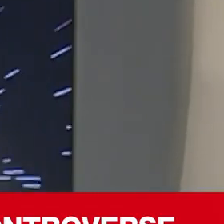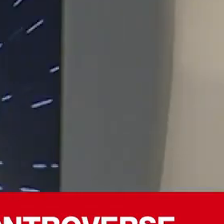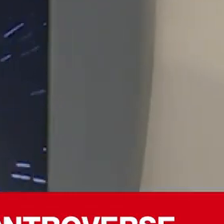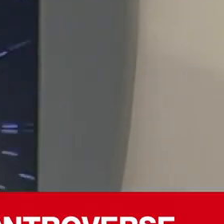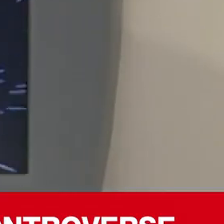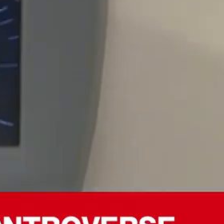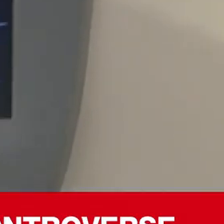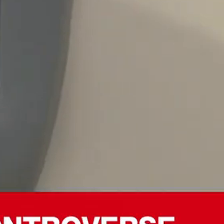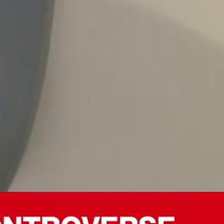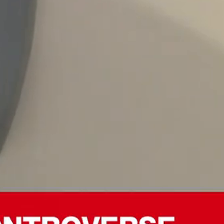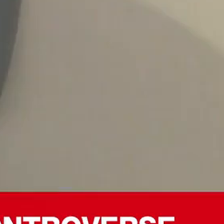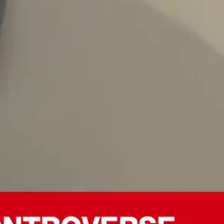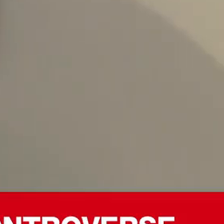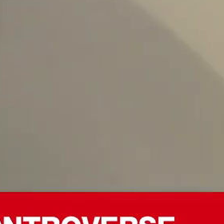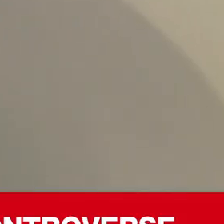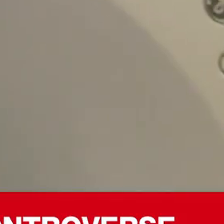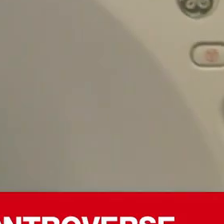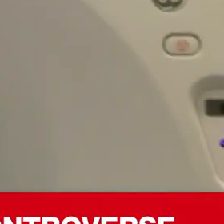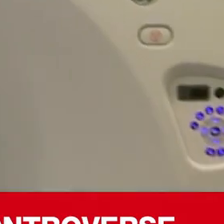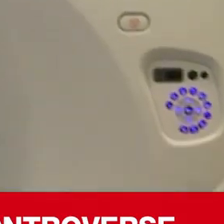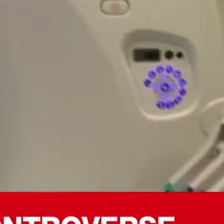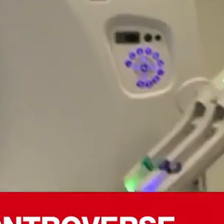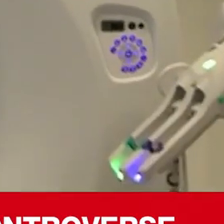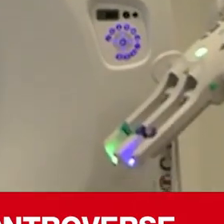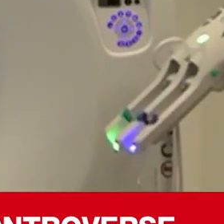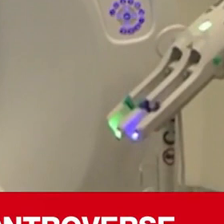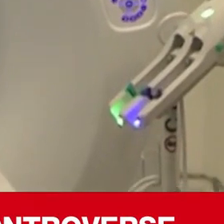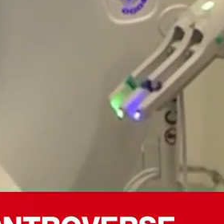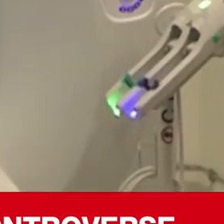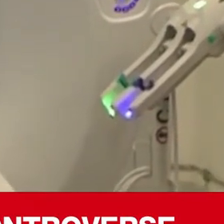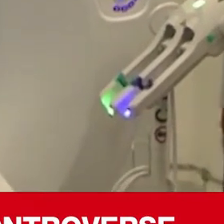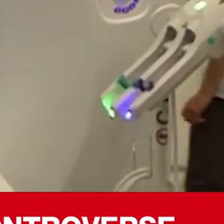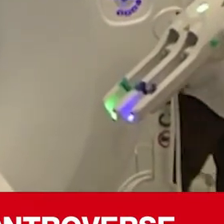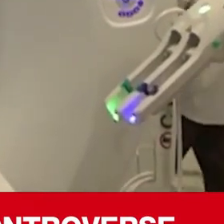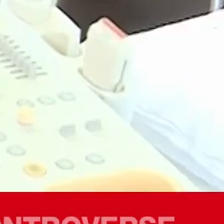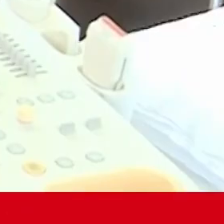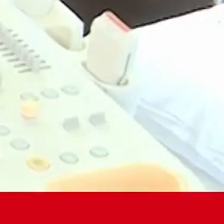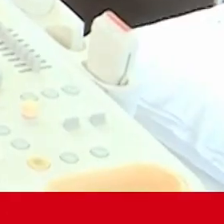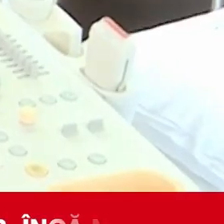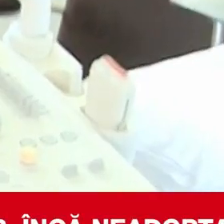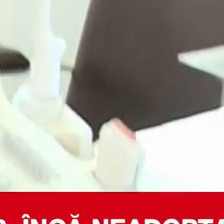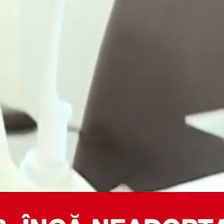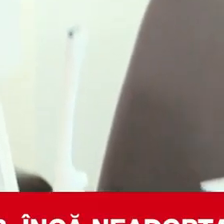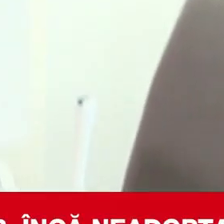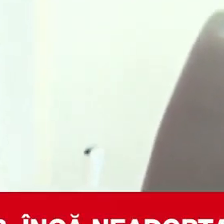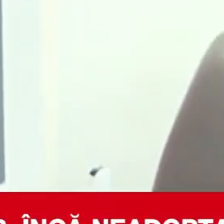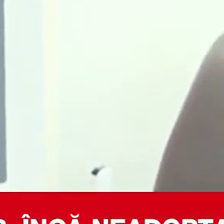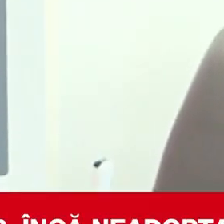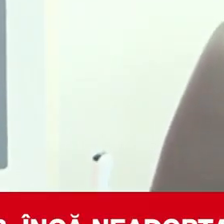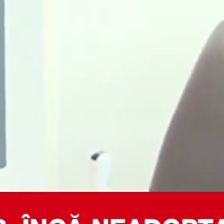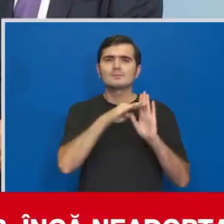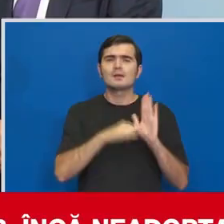dotarea. Acest plan nu va fi aplicat imediat, ci va trebui o pregătire lungă a infrastructurii și forței de muncă. Acest plan va